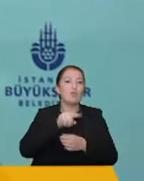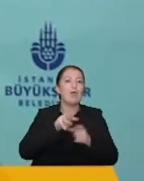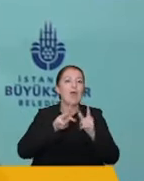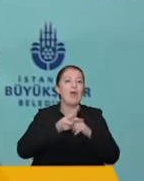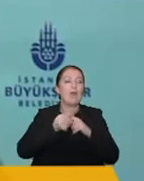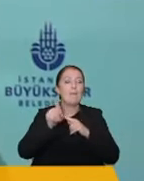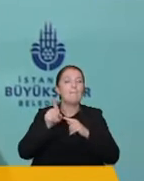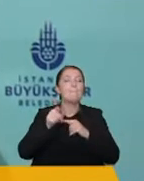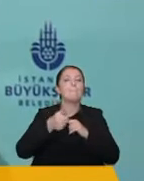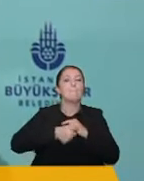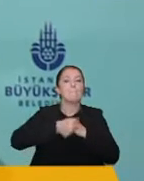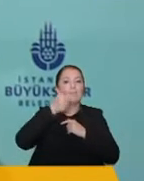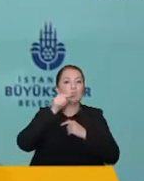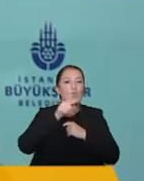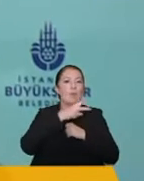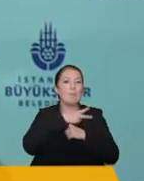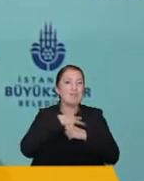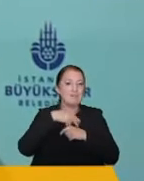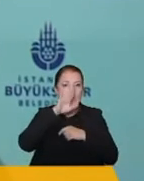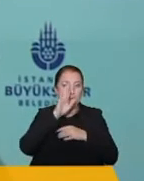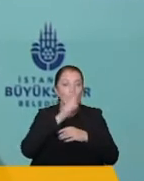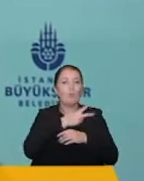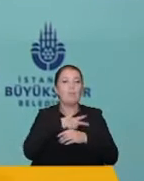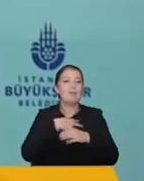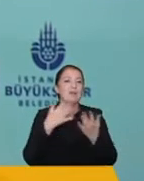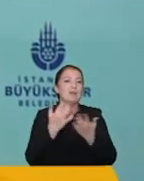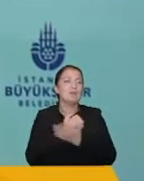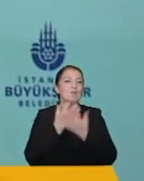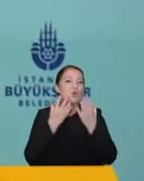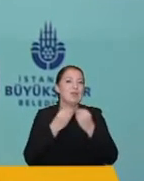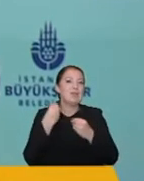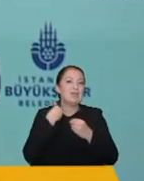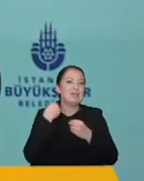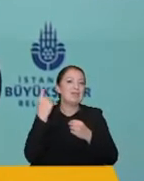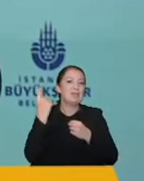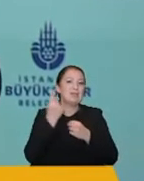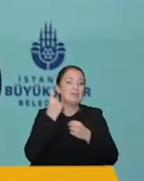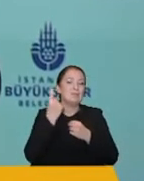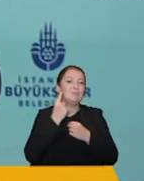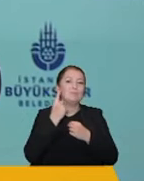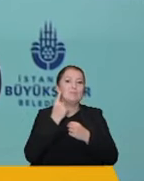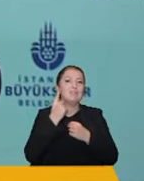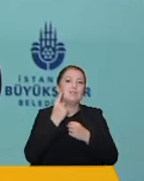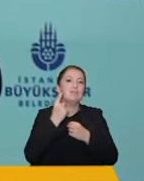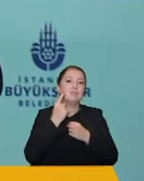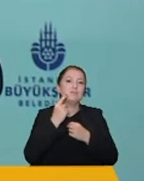Başkan'ın bu belediyeciliğe, İstanbul Belediyesi'ne kazandırmış olduğu yeni bir boyuttur.